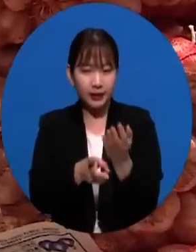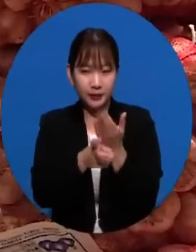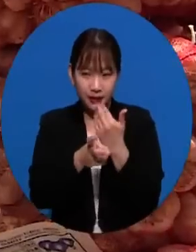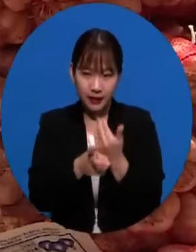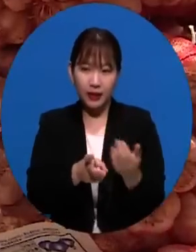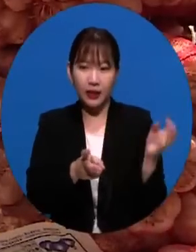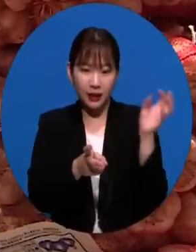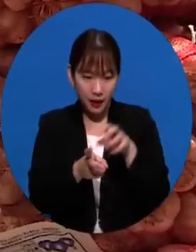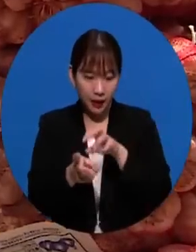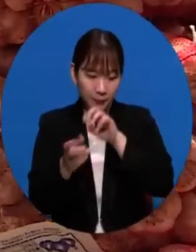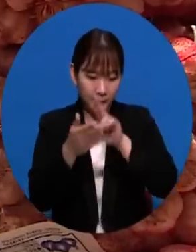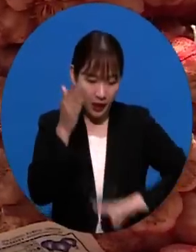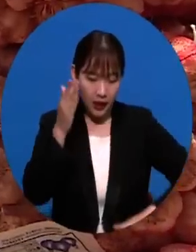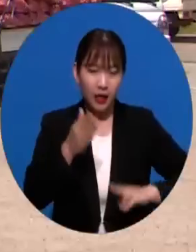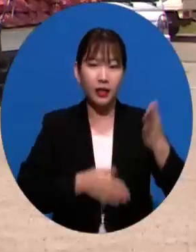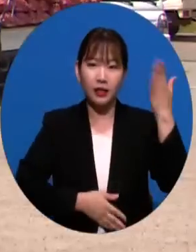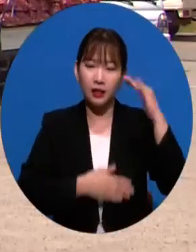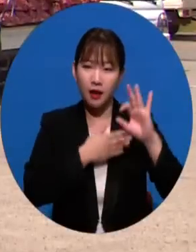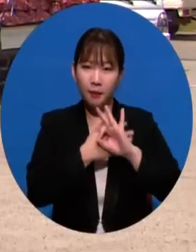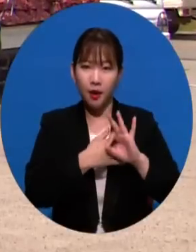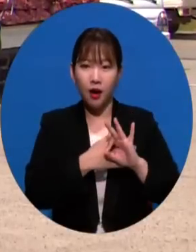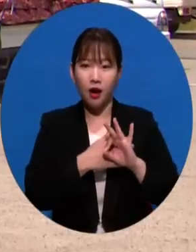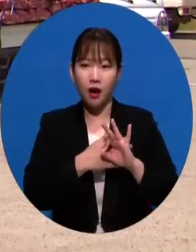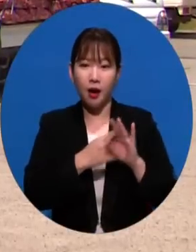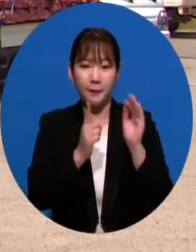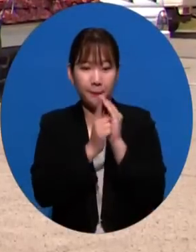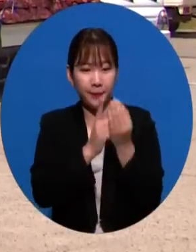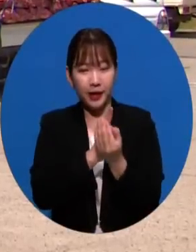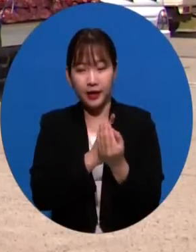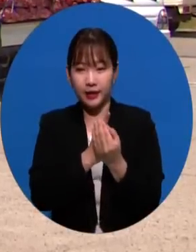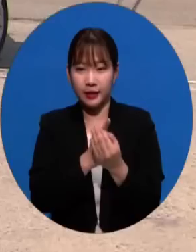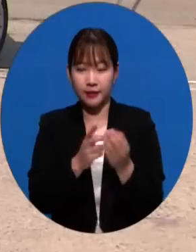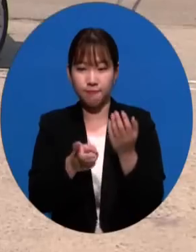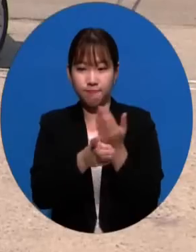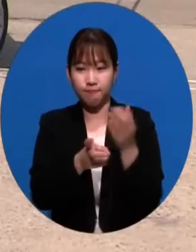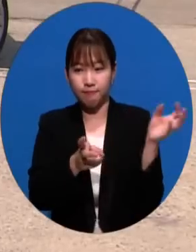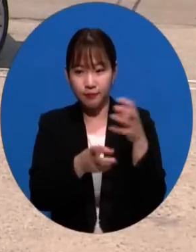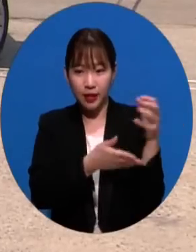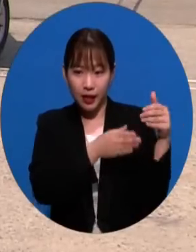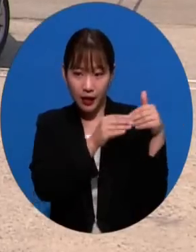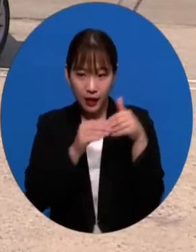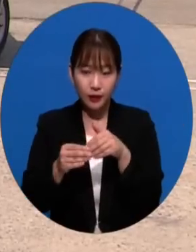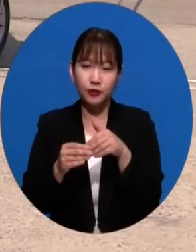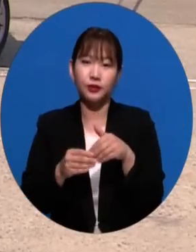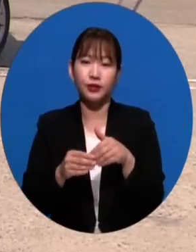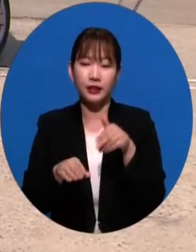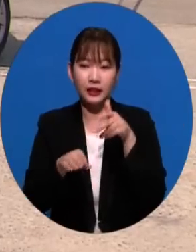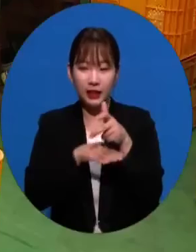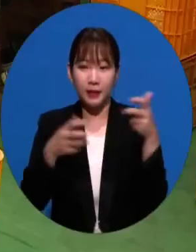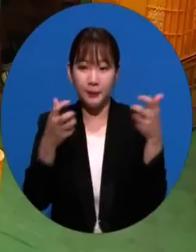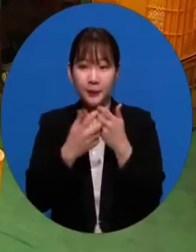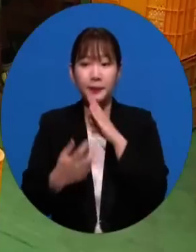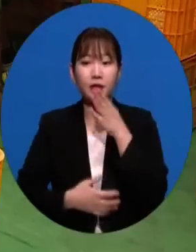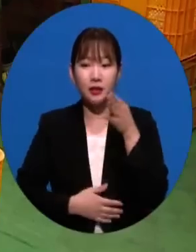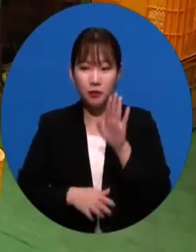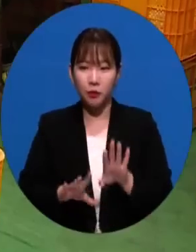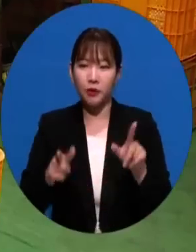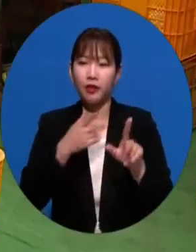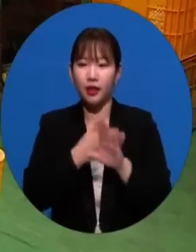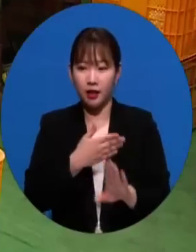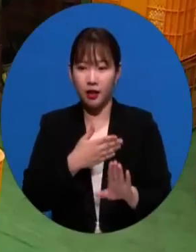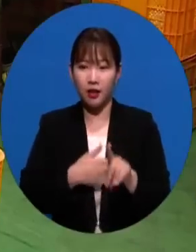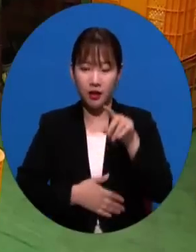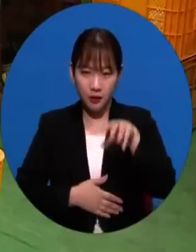출하하고 있습니다 예년 같으면 마늘을 실은 차량들로 가득해야지만 올해는 상황이 달라졌습니다 이곳